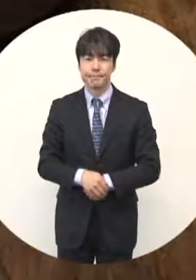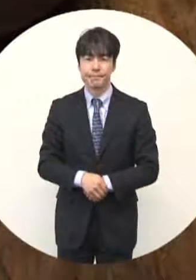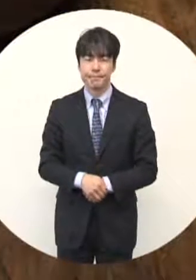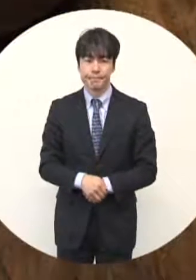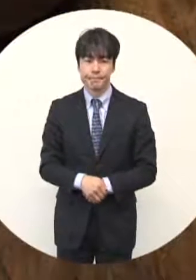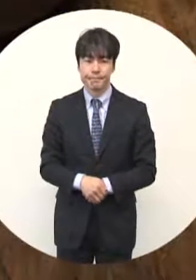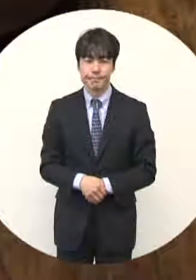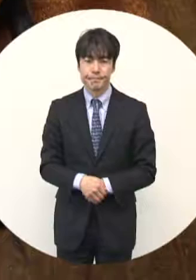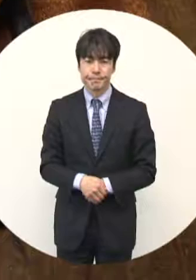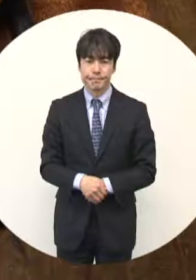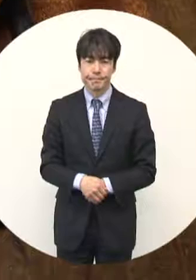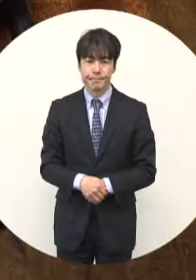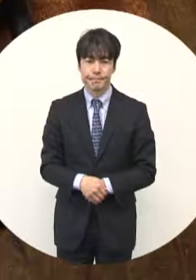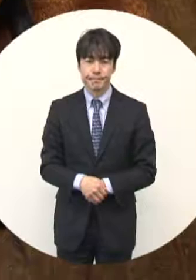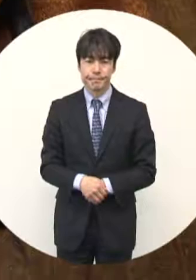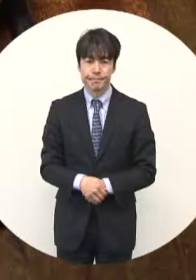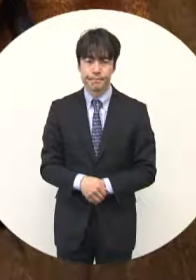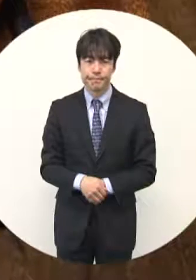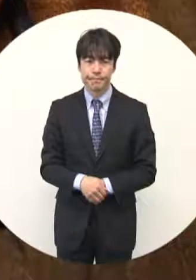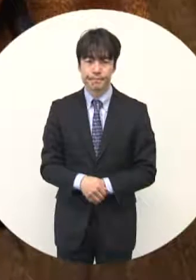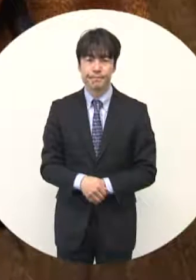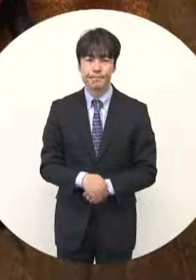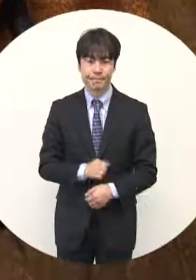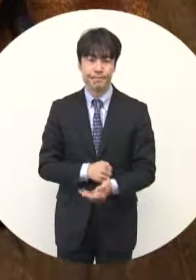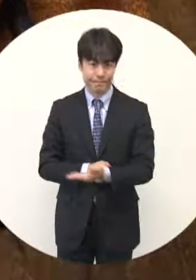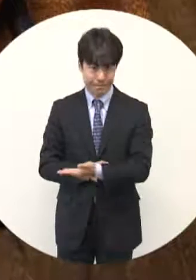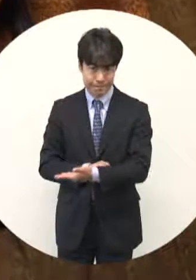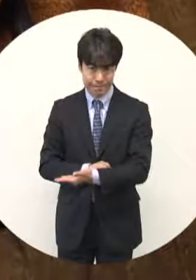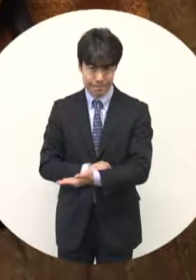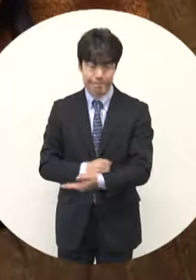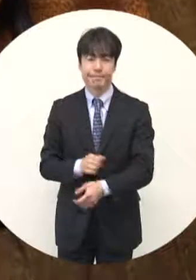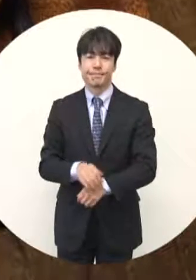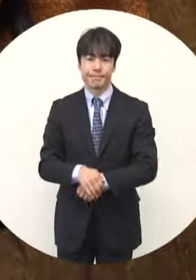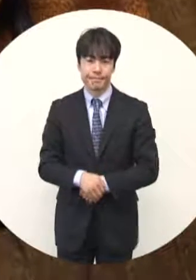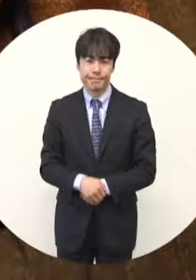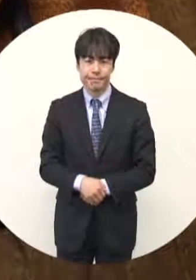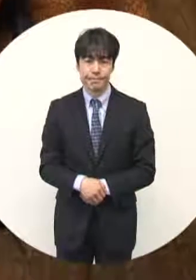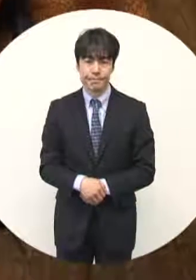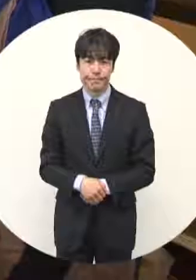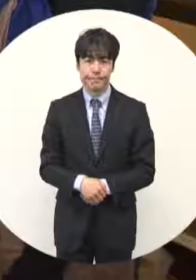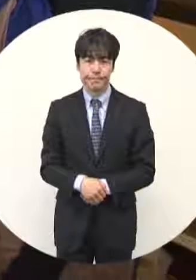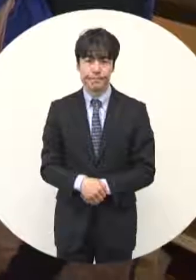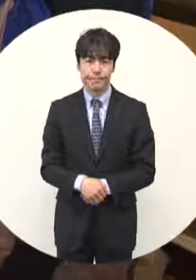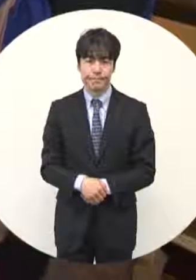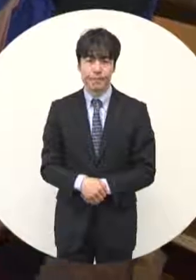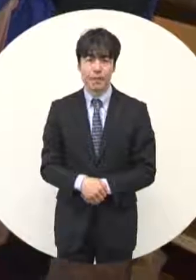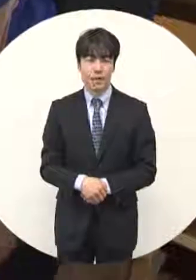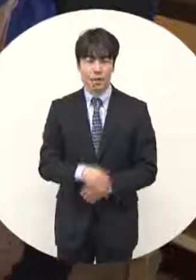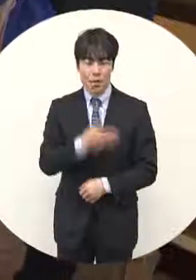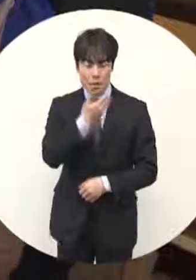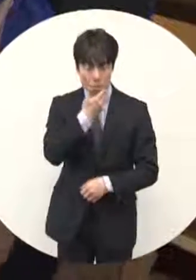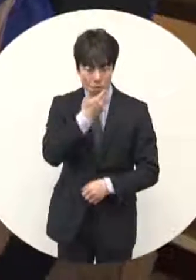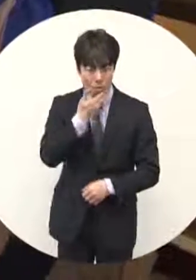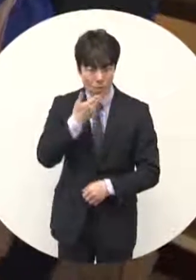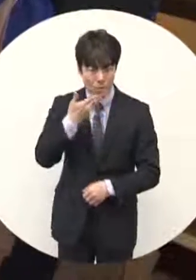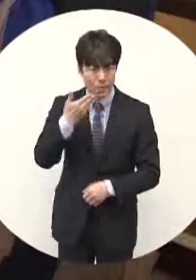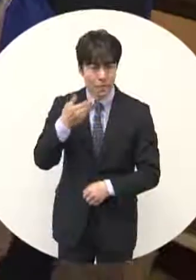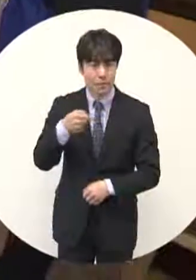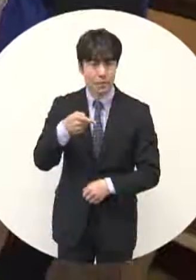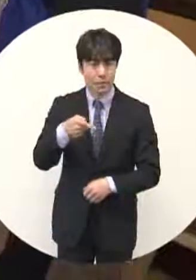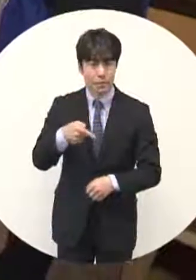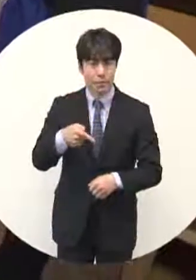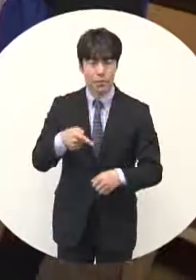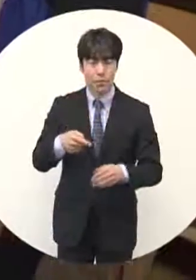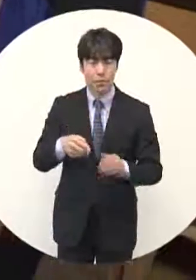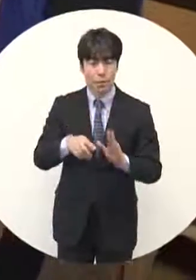になります。 はい、 でそちらがサーモンとほうれん草のドリアです。 わあ、美味しそうですね。こちらはどんなメ